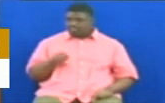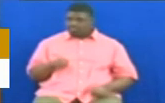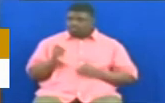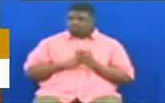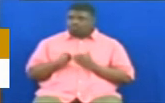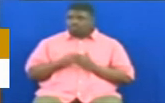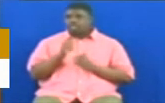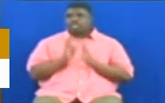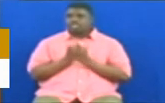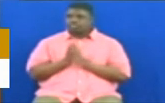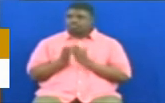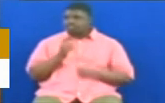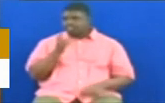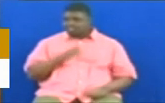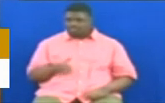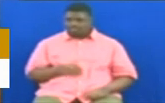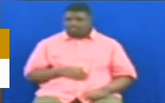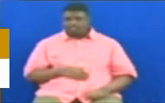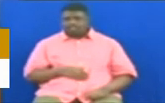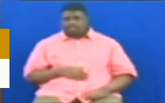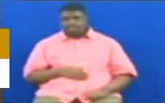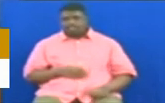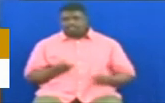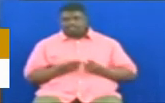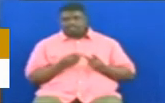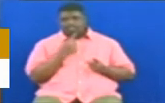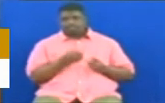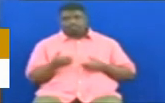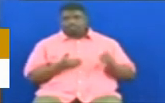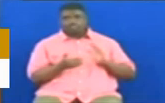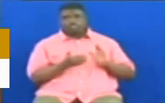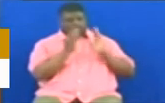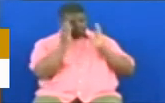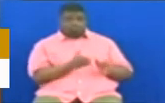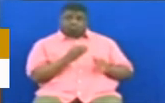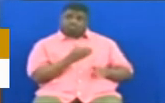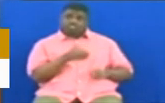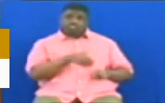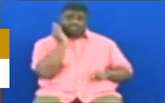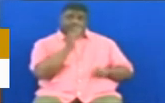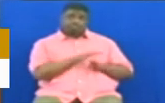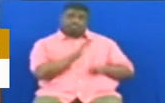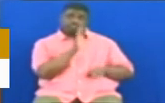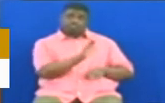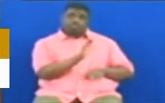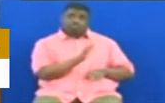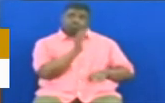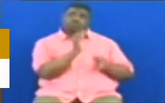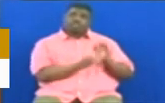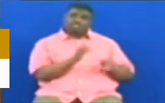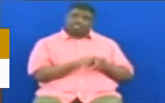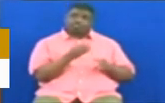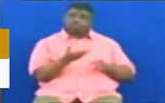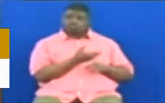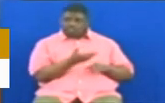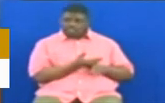Zanzibar ndivyo kama alivyosema mwanasheria mkuu wa serikali. Na wewe kwa maelezo yako uliyotoa huko sahihi, mazoea na